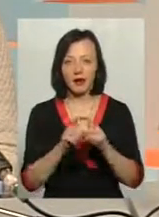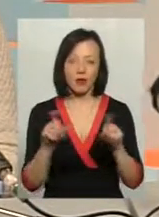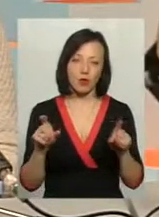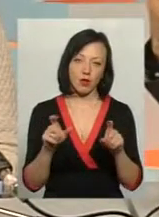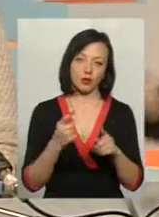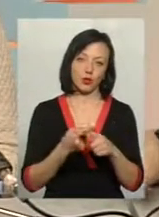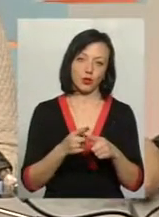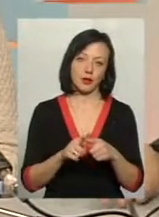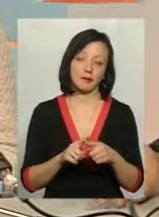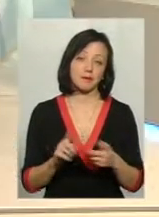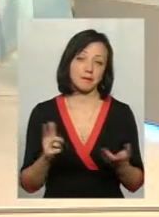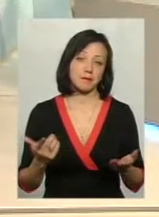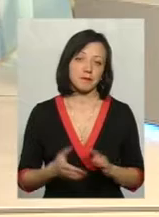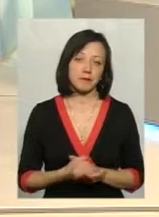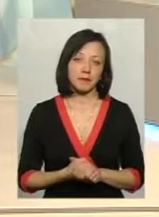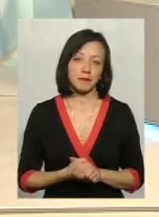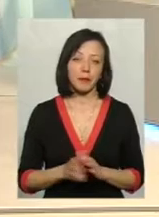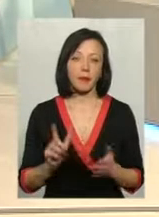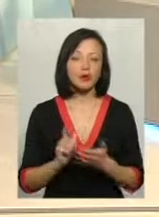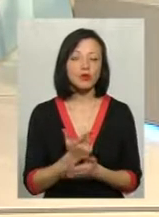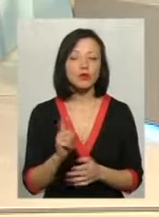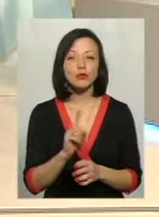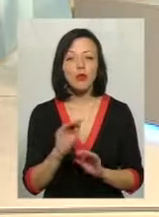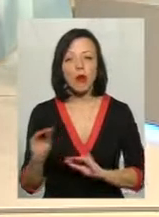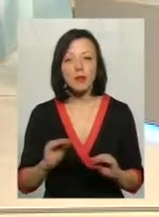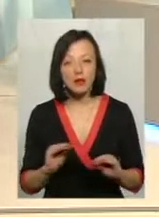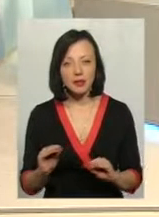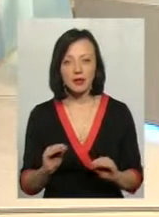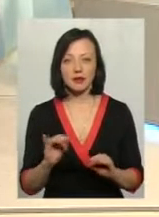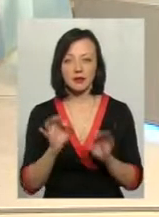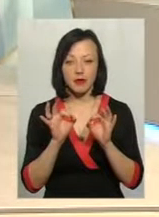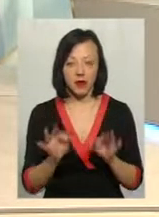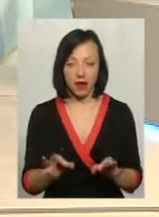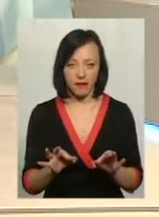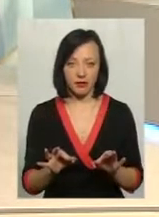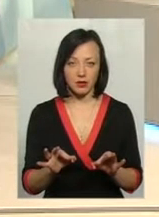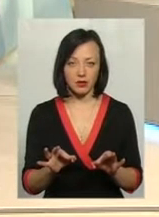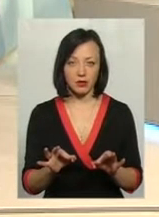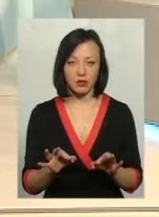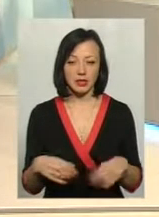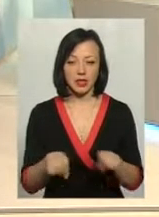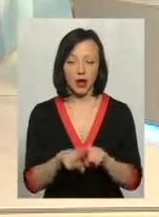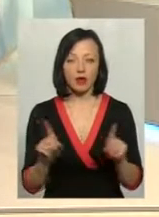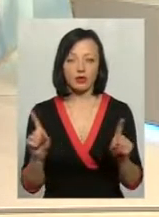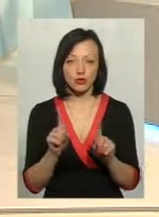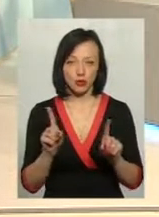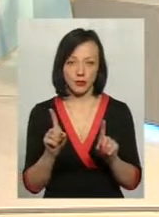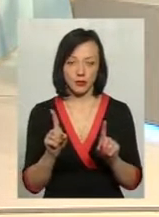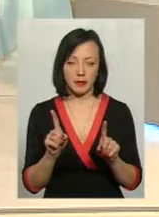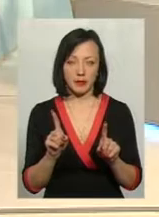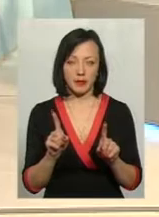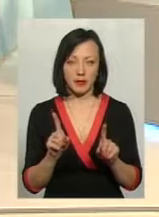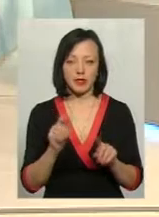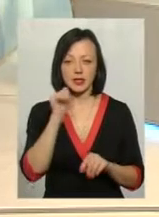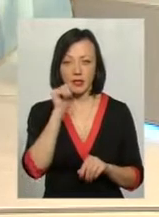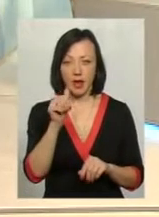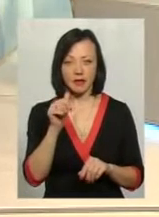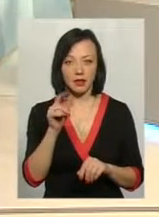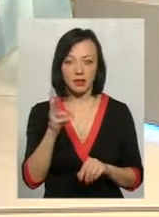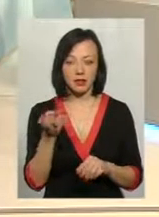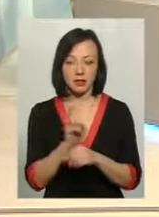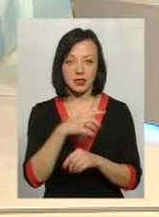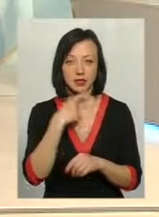амбулаторії. Ну, знову ж, а для того, щоб обладнати, і обладнати правильно, обладнати так, щоб завтра не прийшли